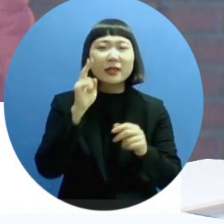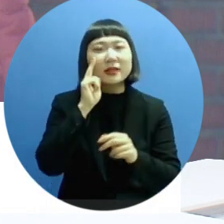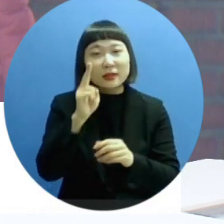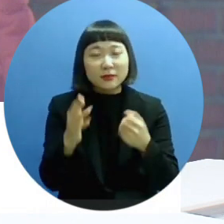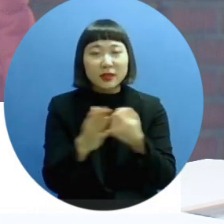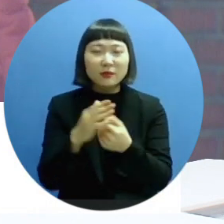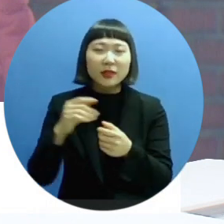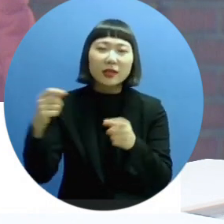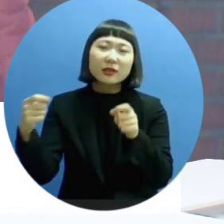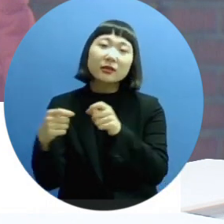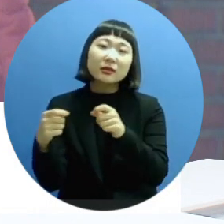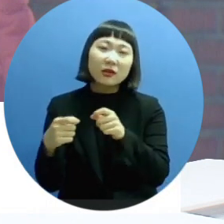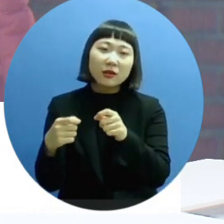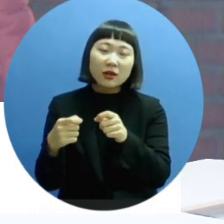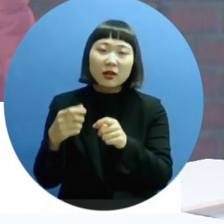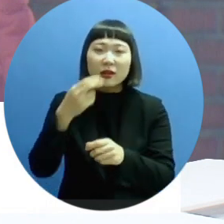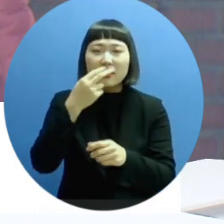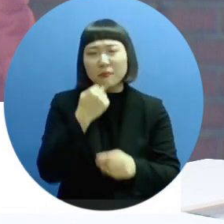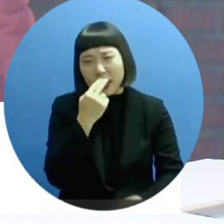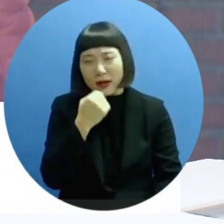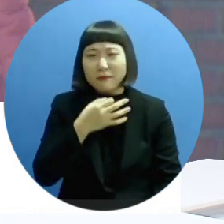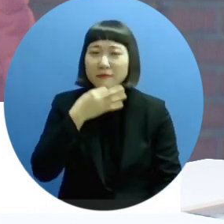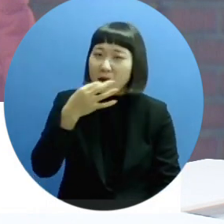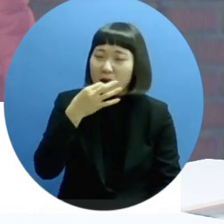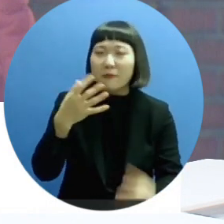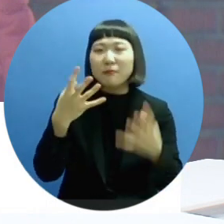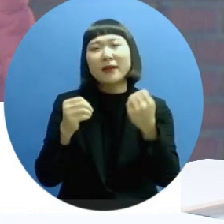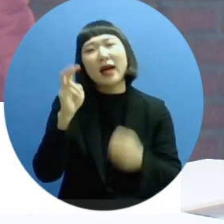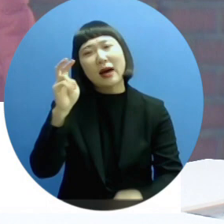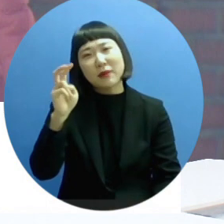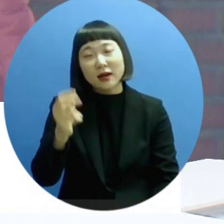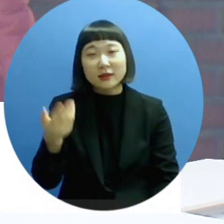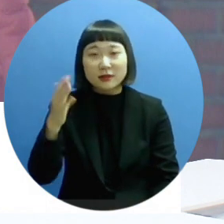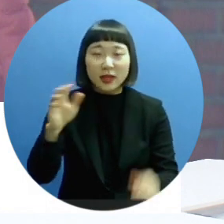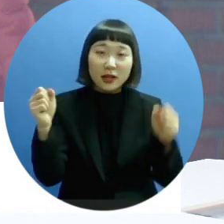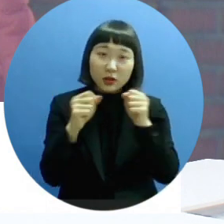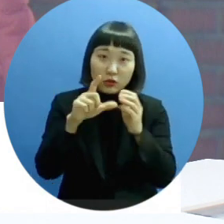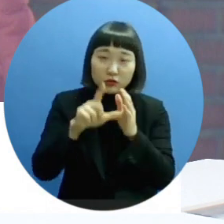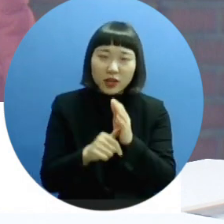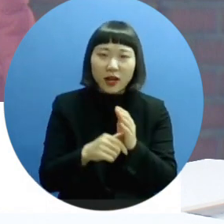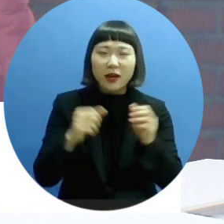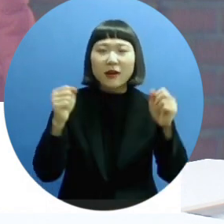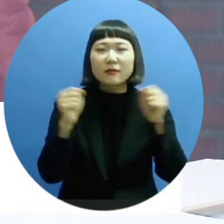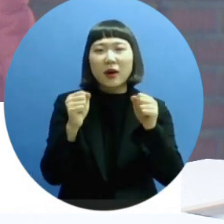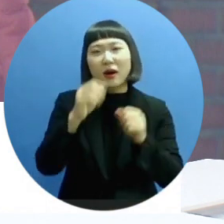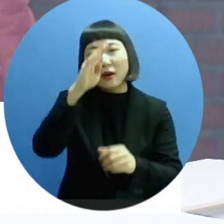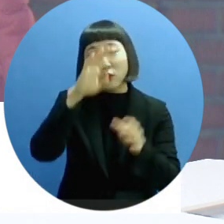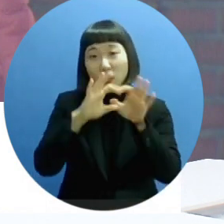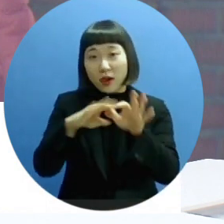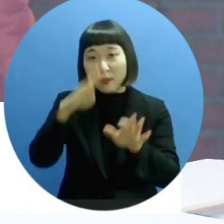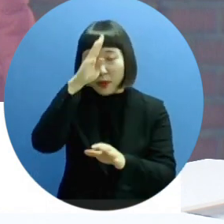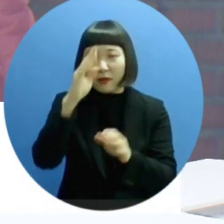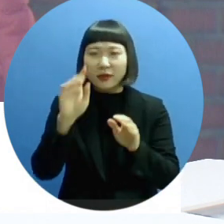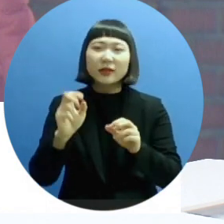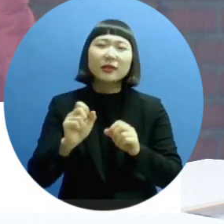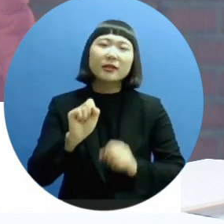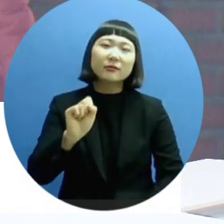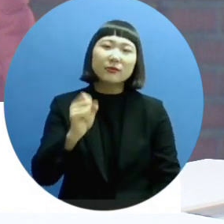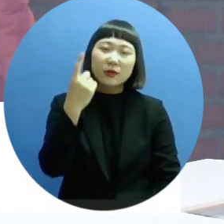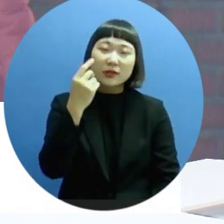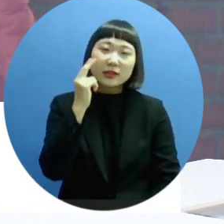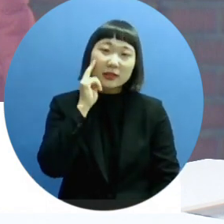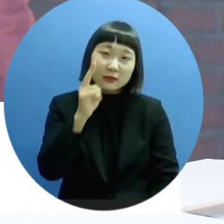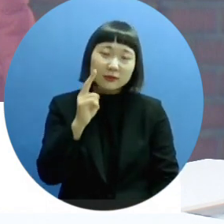텐데요. 겨울철 한랭질환 중 저체온증 환자 비율이 높은 만큼 각별한 주의가 필요하다고 합니다. LG